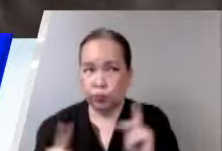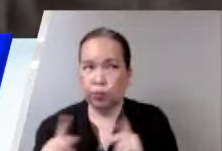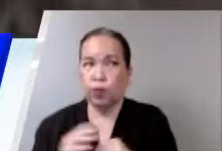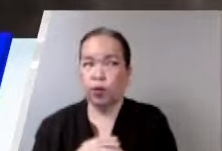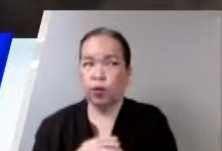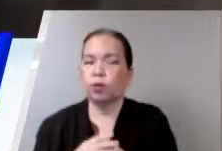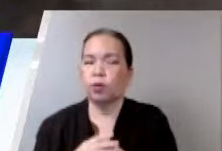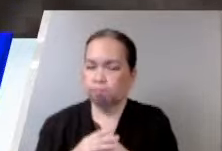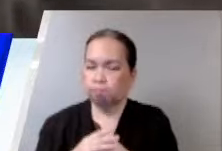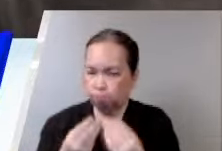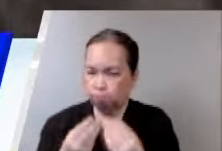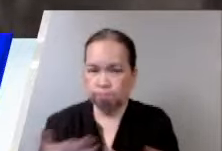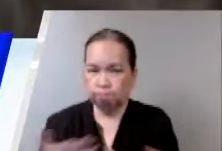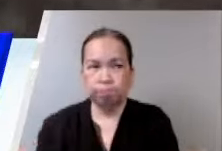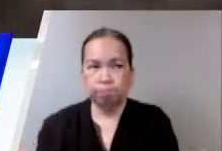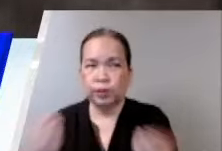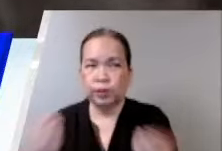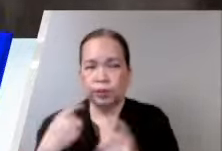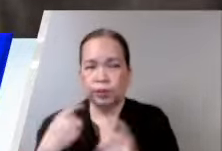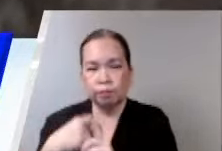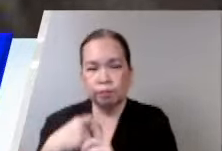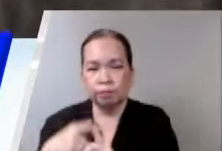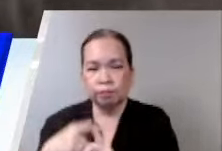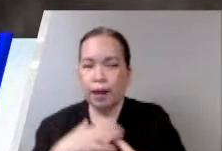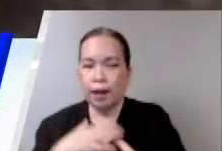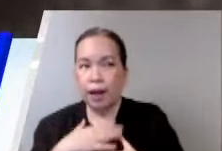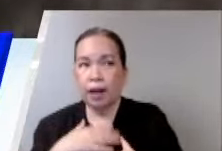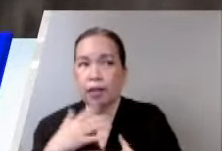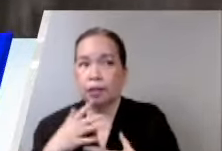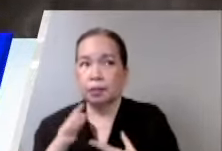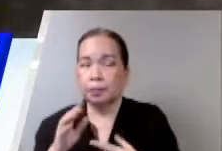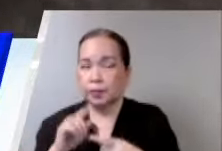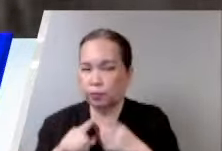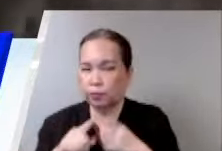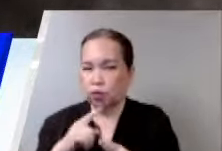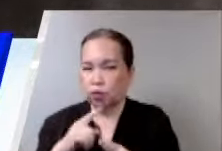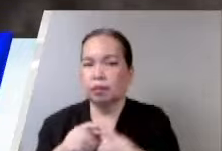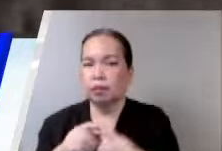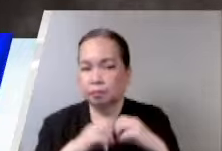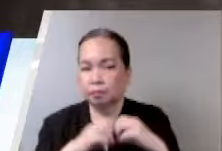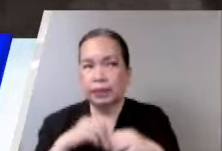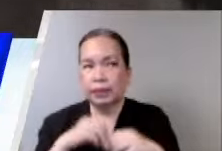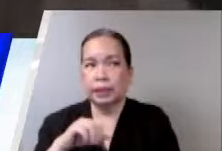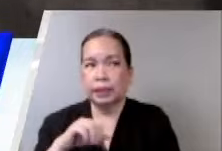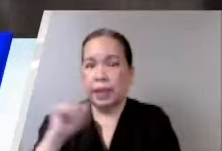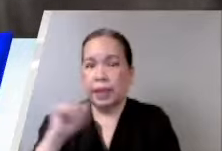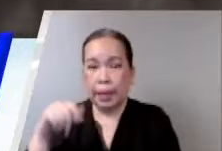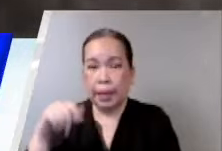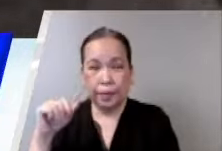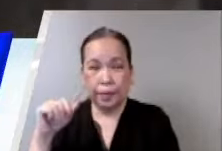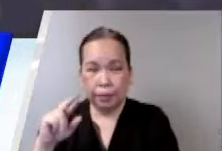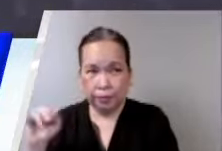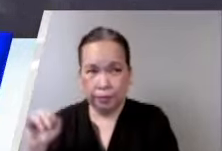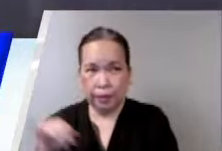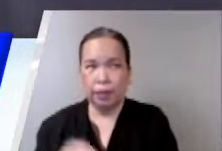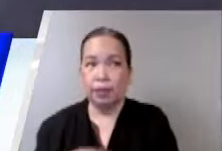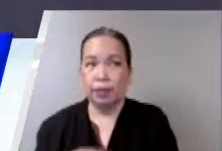minamahal na mga kababayan at kapuso sa Apari. Kaya naman nakabalik na raw si Bubay sa Manila at back to work na rin.